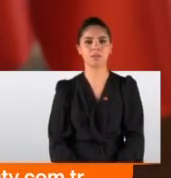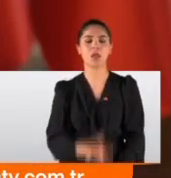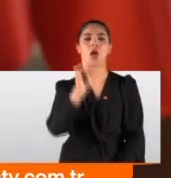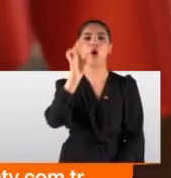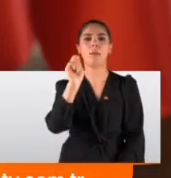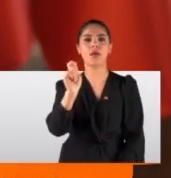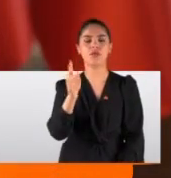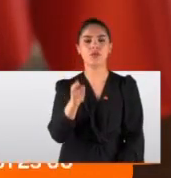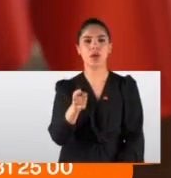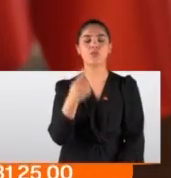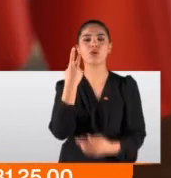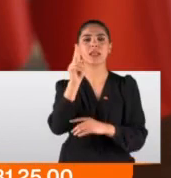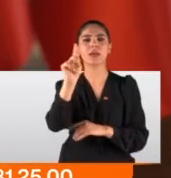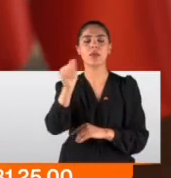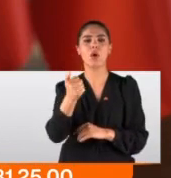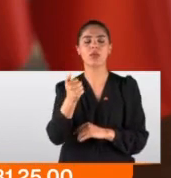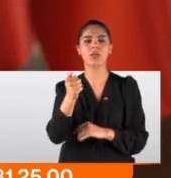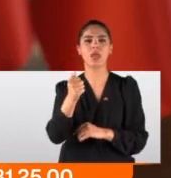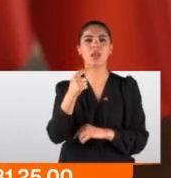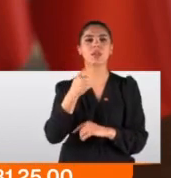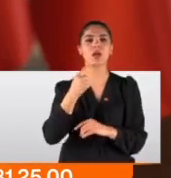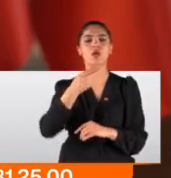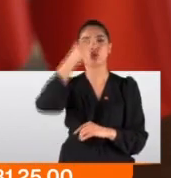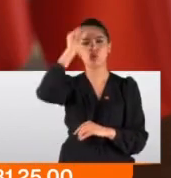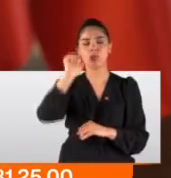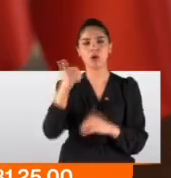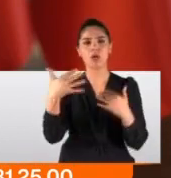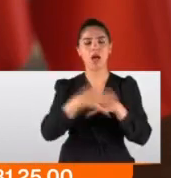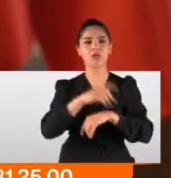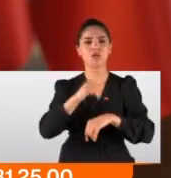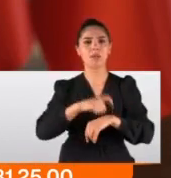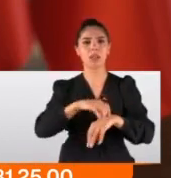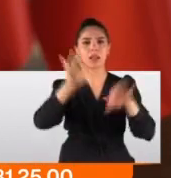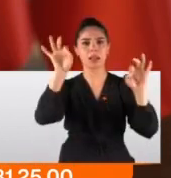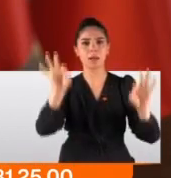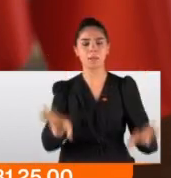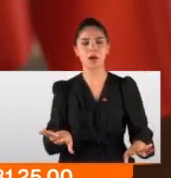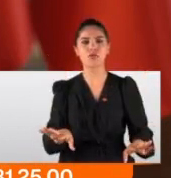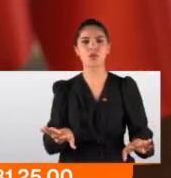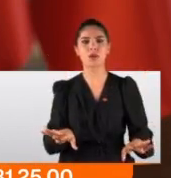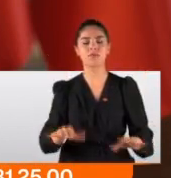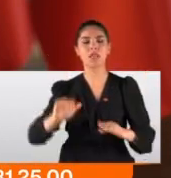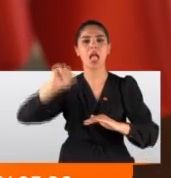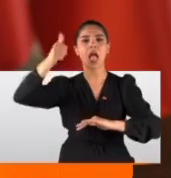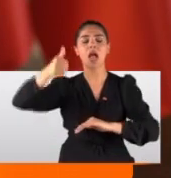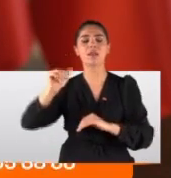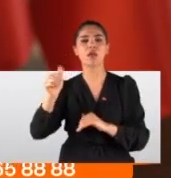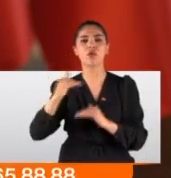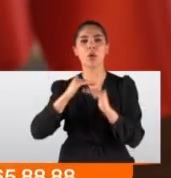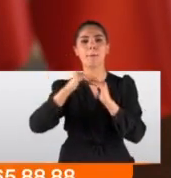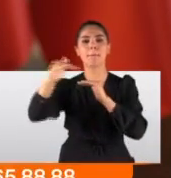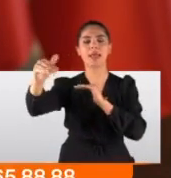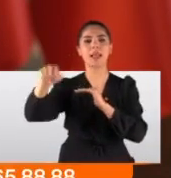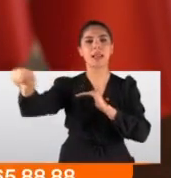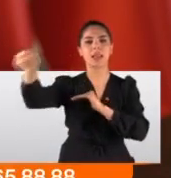15 Temmuz 2016 Cuma günü akşam saatlerinde başlayıp ertesi gün milletimizin